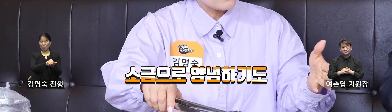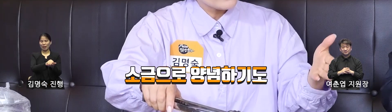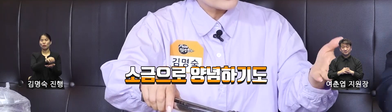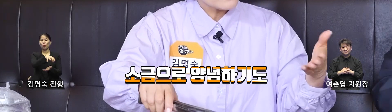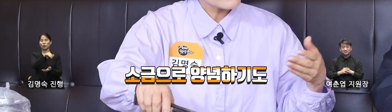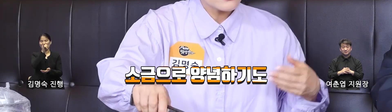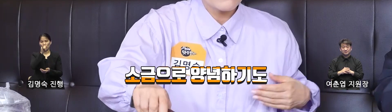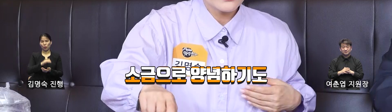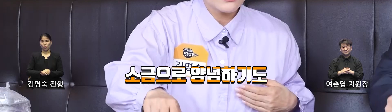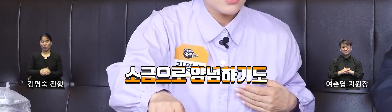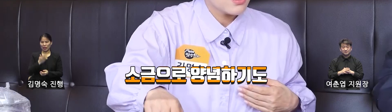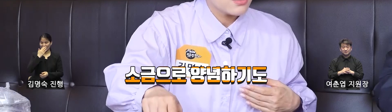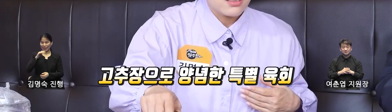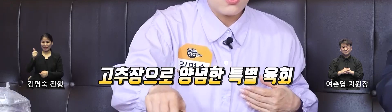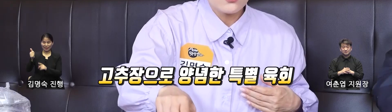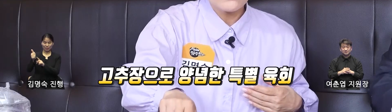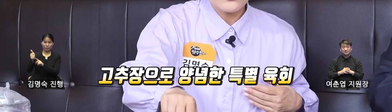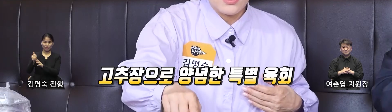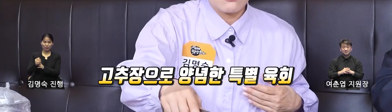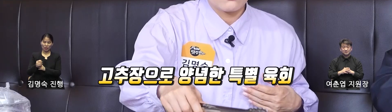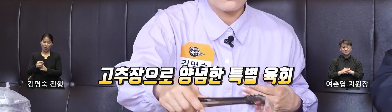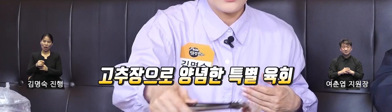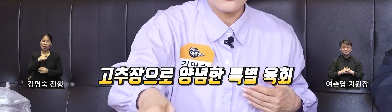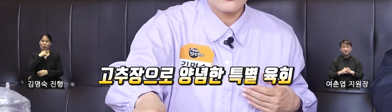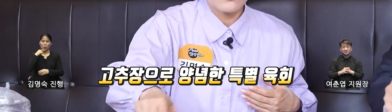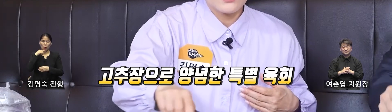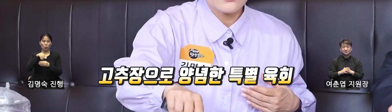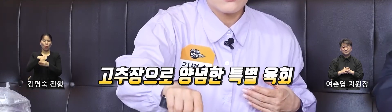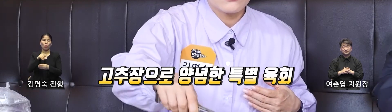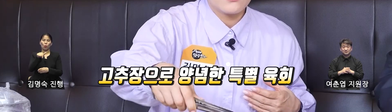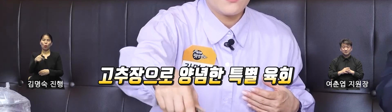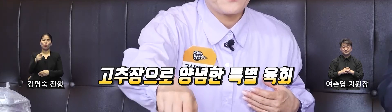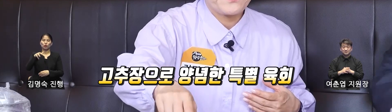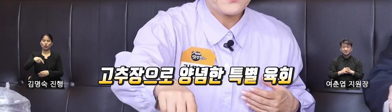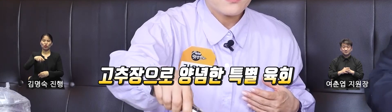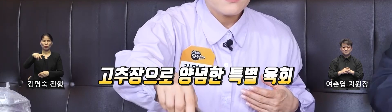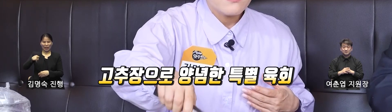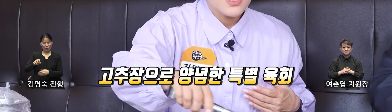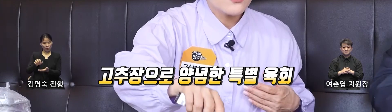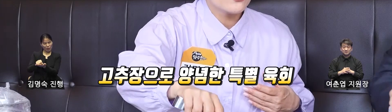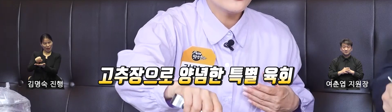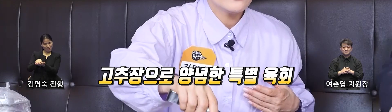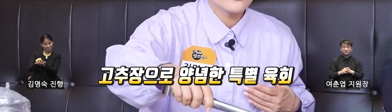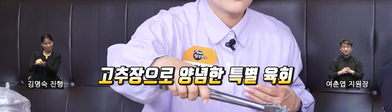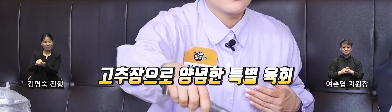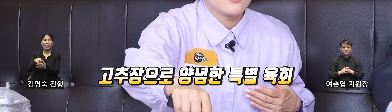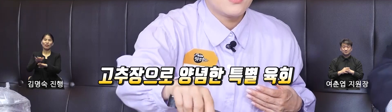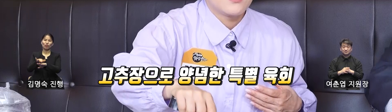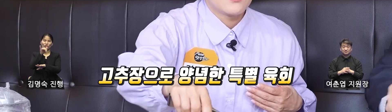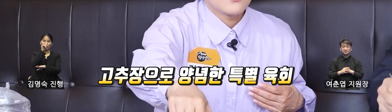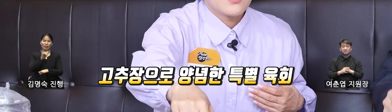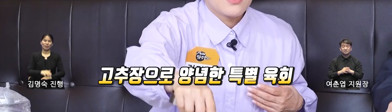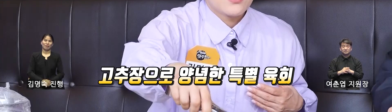있고 여기 사장님은 고추장으로 양념을 고추장. 하셨는데 저는